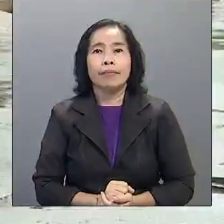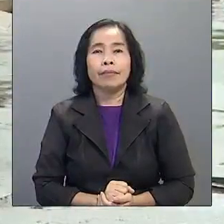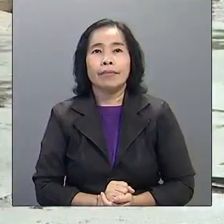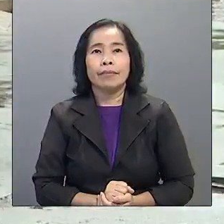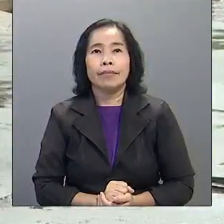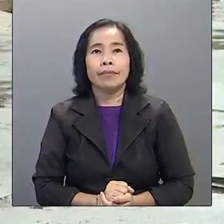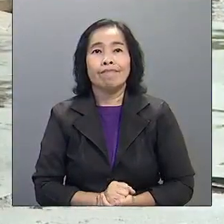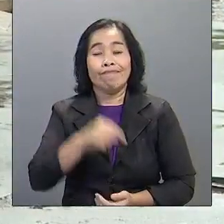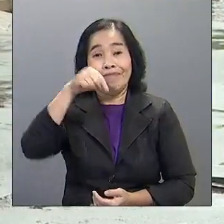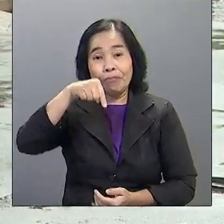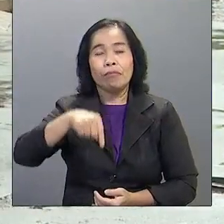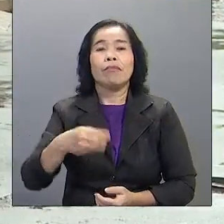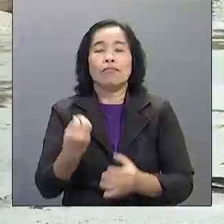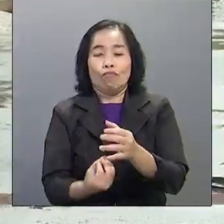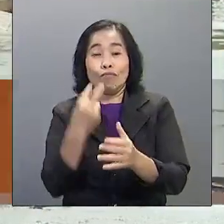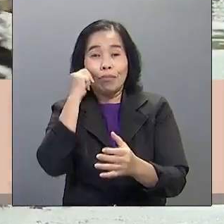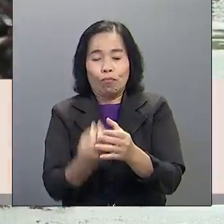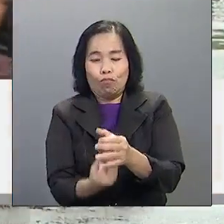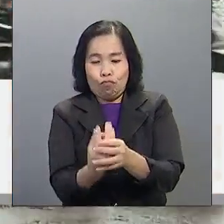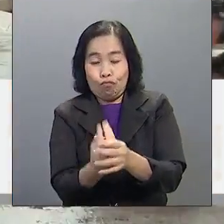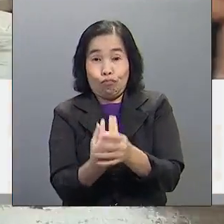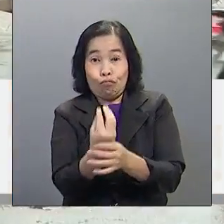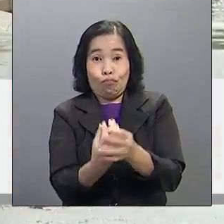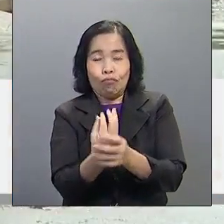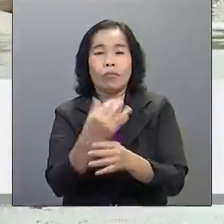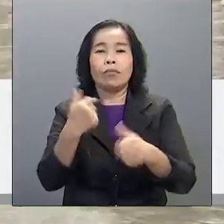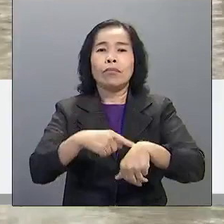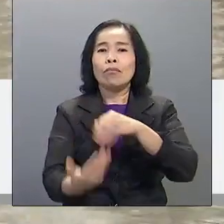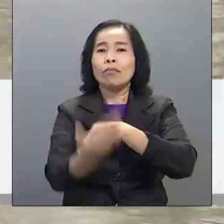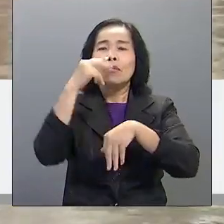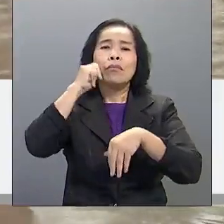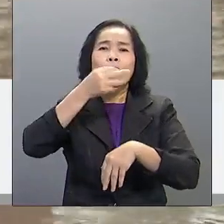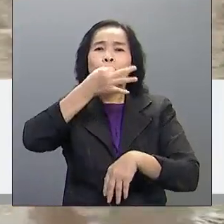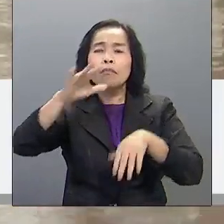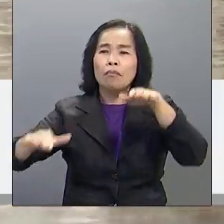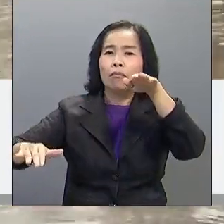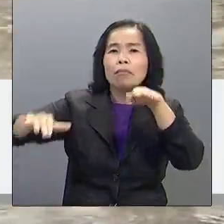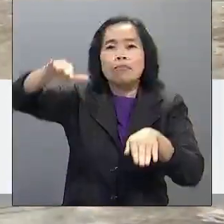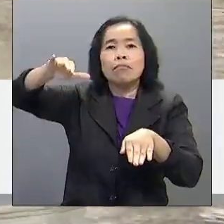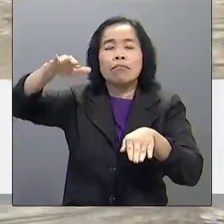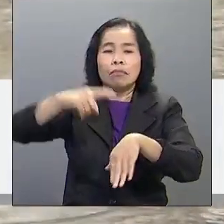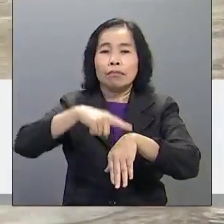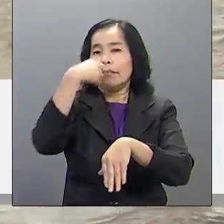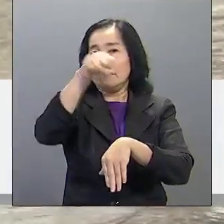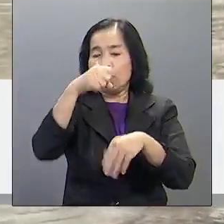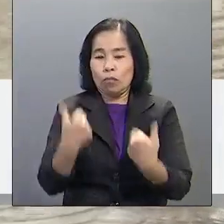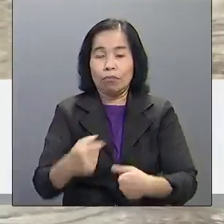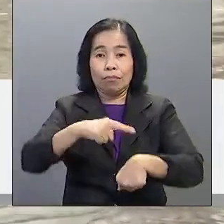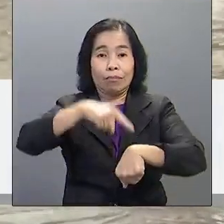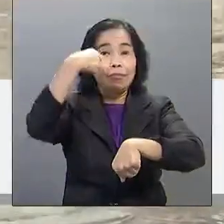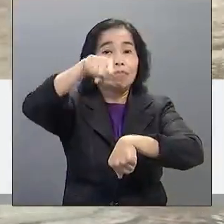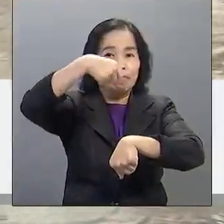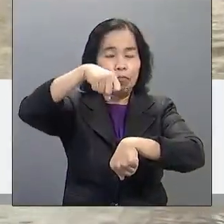นี่เป็นสถานการณ์น้ำผุดนะคะที่เริ่มเกิดขึ้นตั้งแต่ช่วงน้ำทะเลหนุนสูงค่ะเมื่อเวลาประมาณ10นาฬิกาที่ผ่านมาจะเห็น